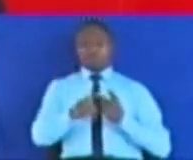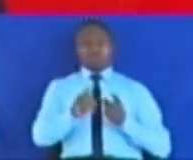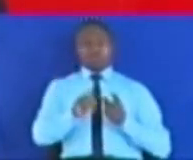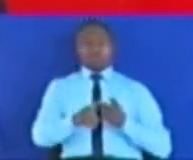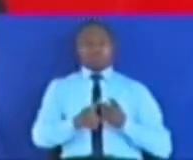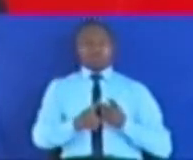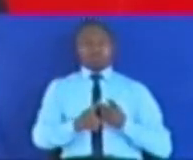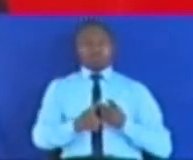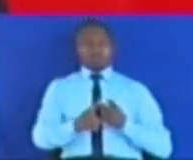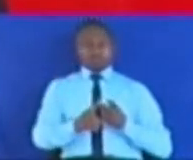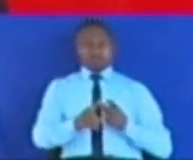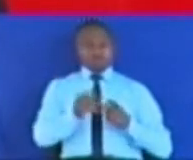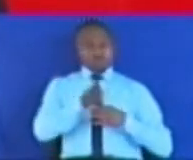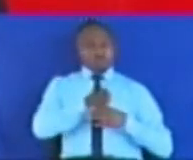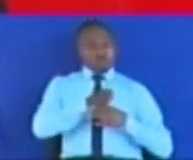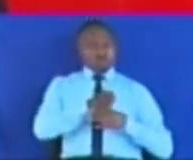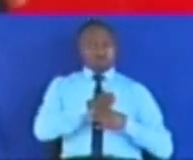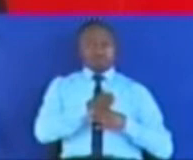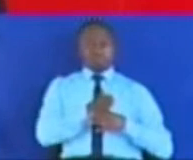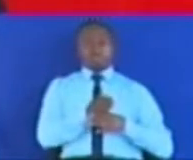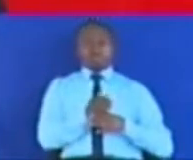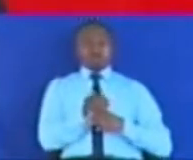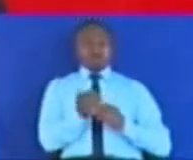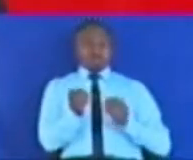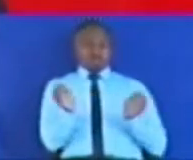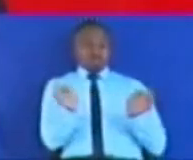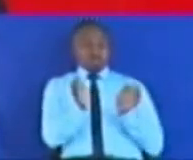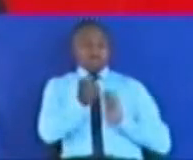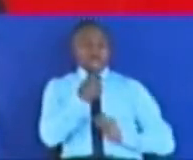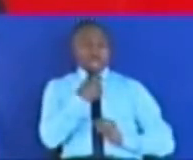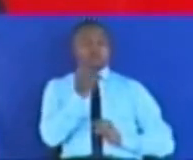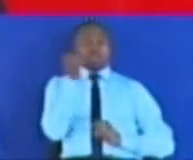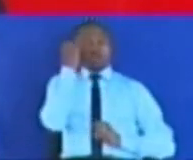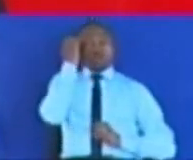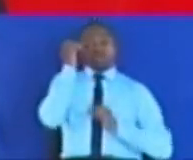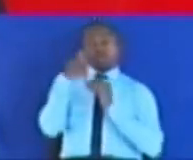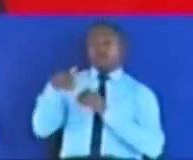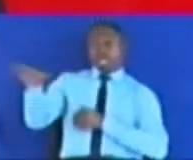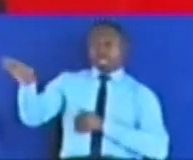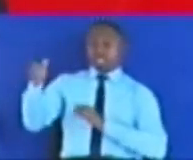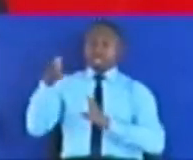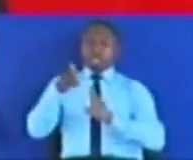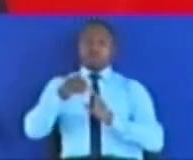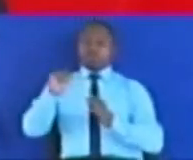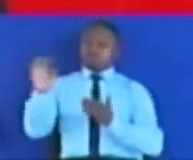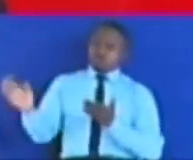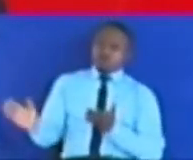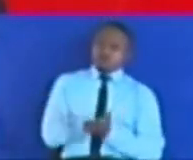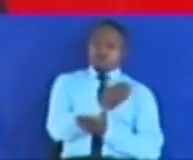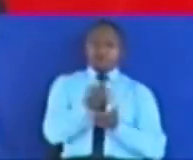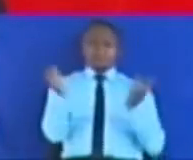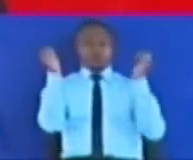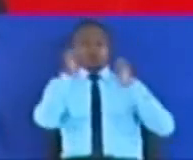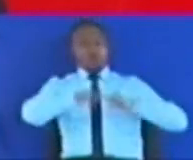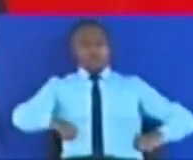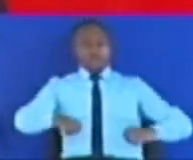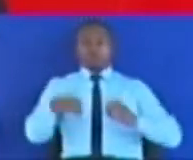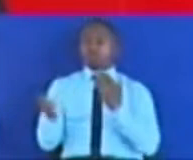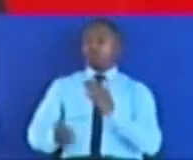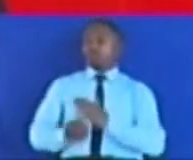nje au tunasema outpatient mahospitalini, ili kuondoa mkanganyiko ambao unatokea